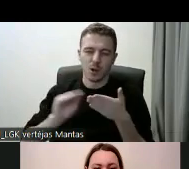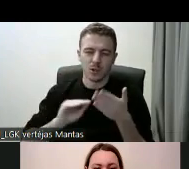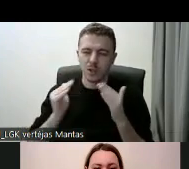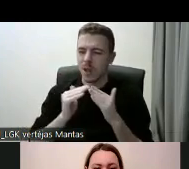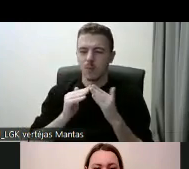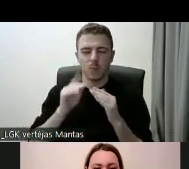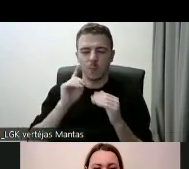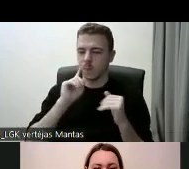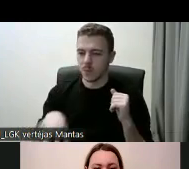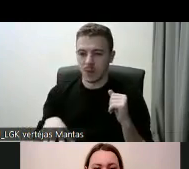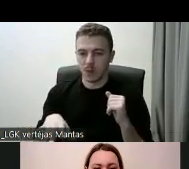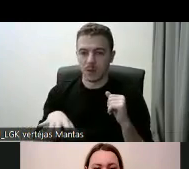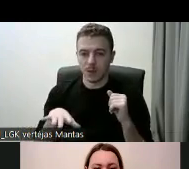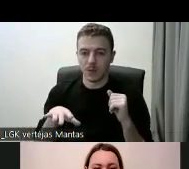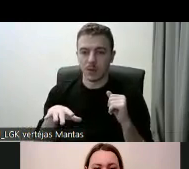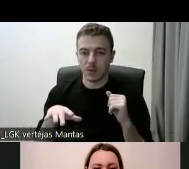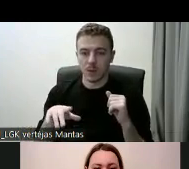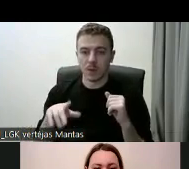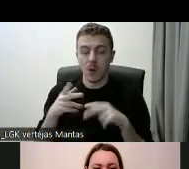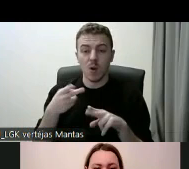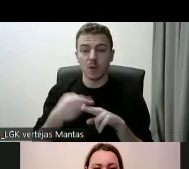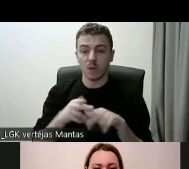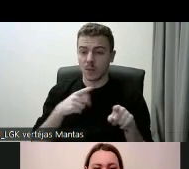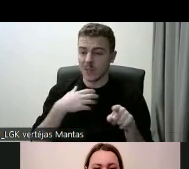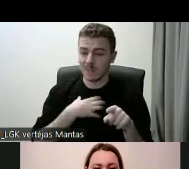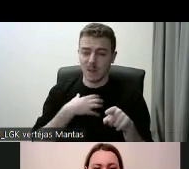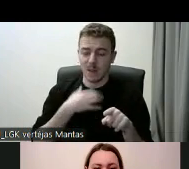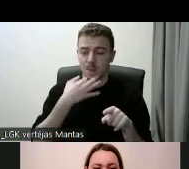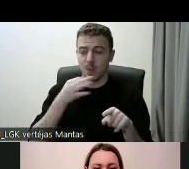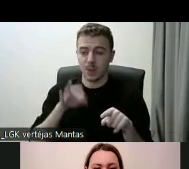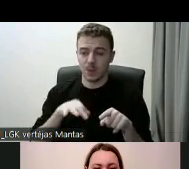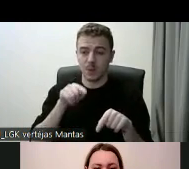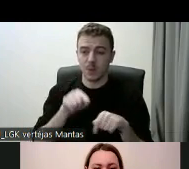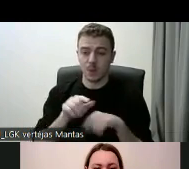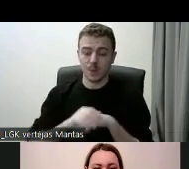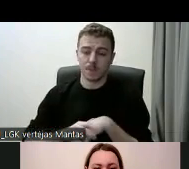panašiais dalykais ir kad tai yra svarbus įgūdžiai. Ir tikrai